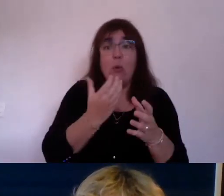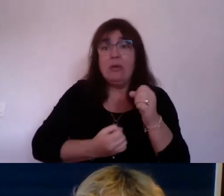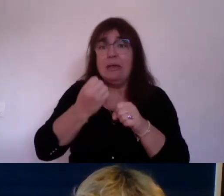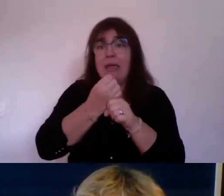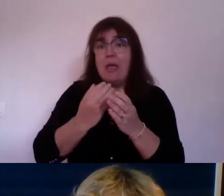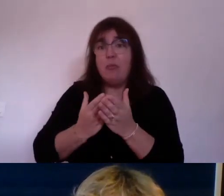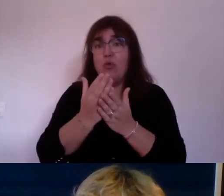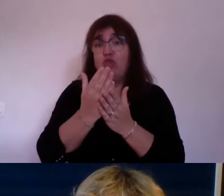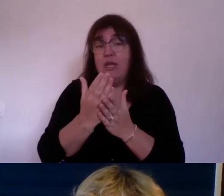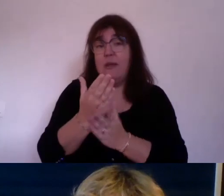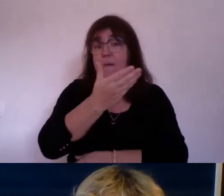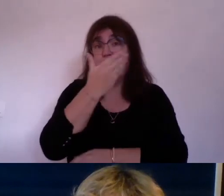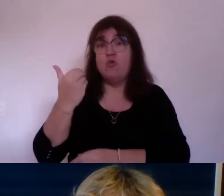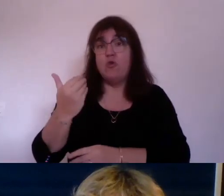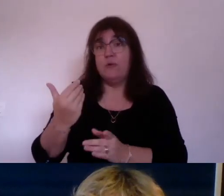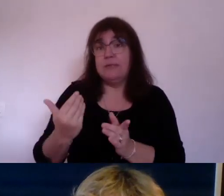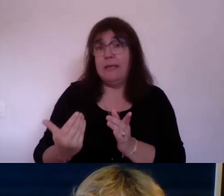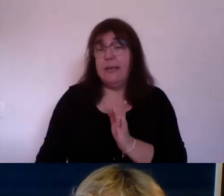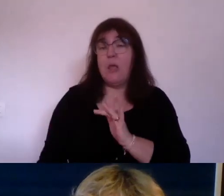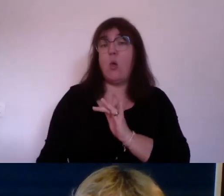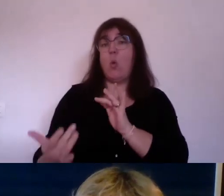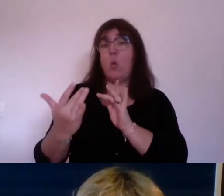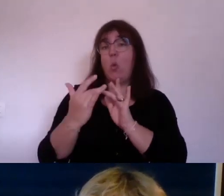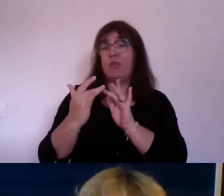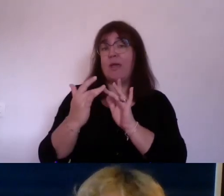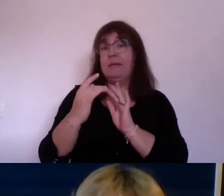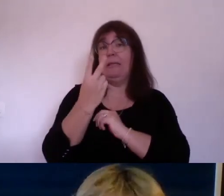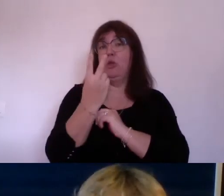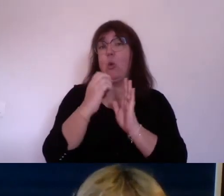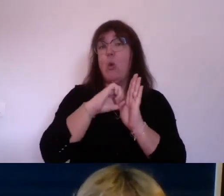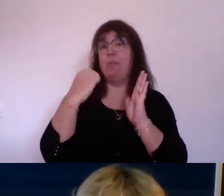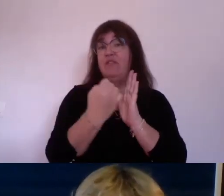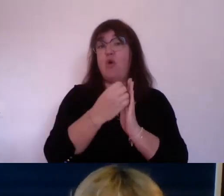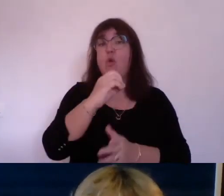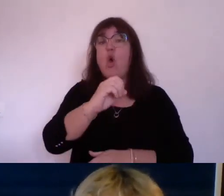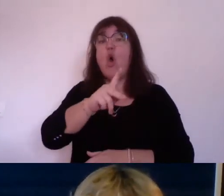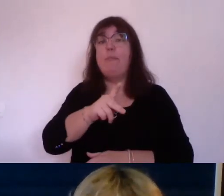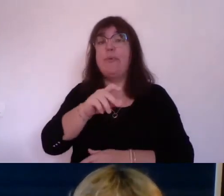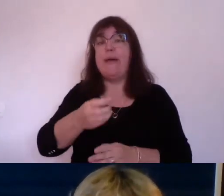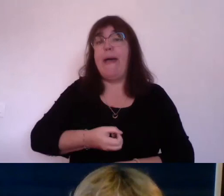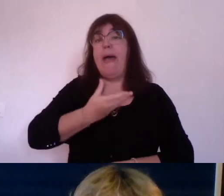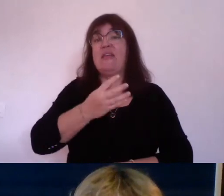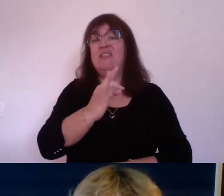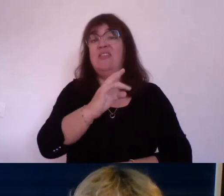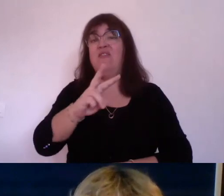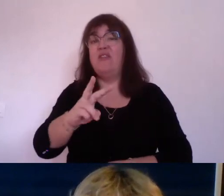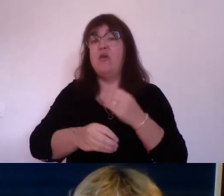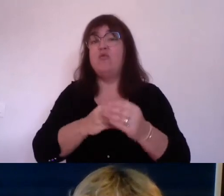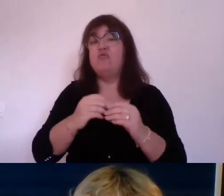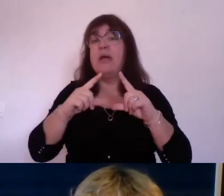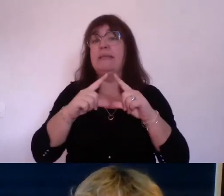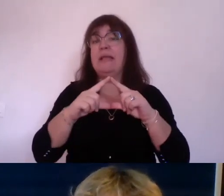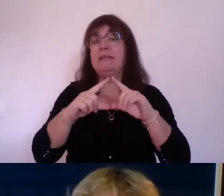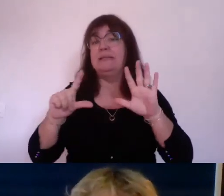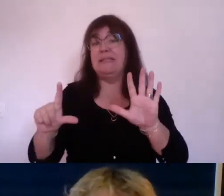mieux, comme l'a dit Dominique, est soit de se rapprocher des deux plateformes Opart TV et Delta 7 éventuellement, ou de vous rapprocher